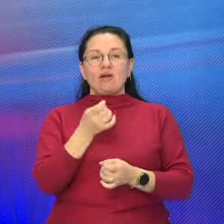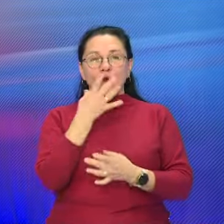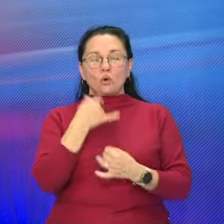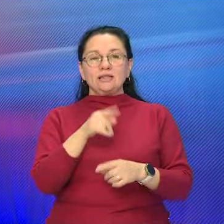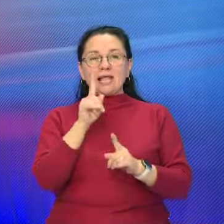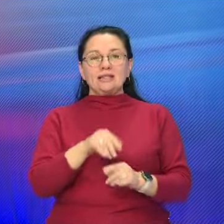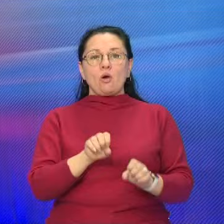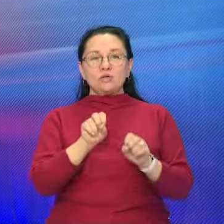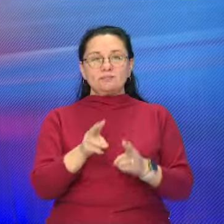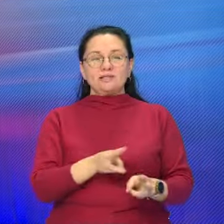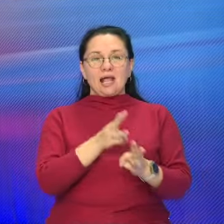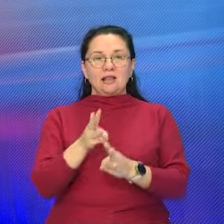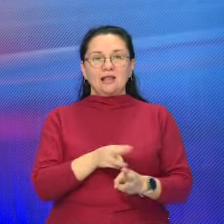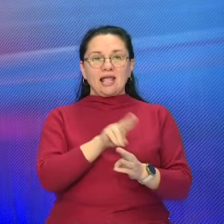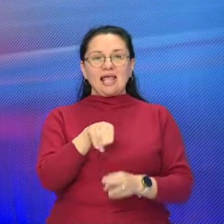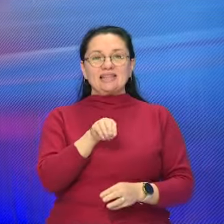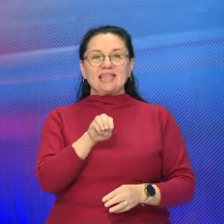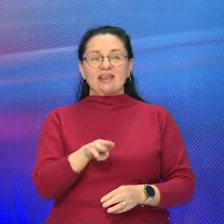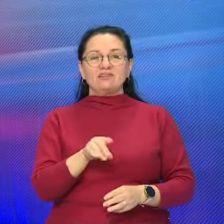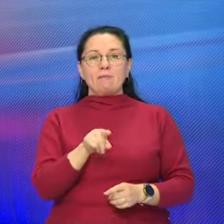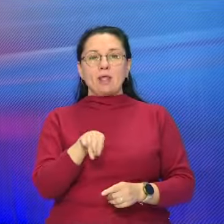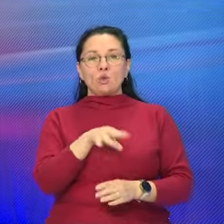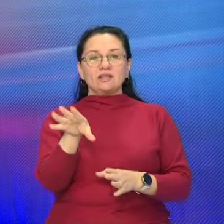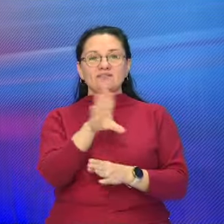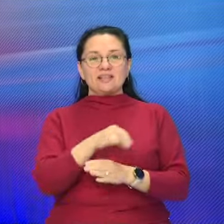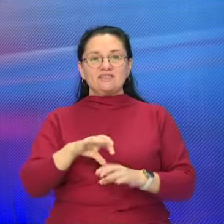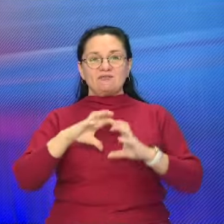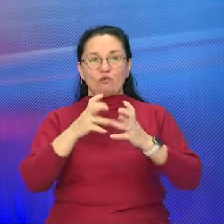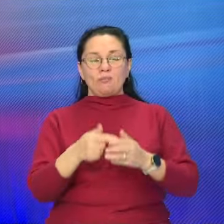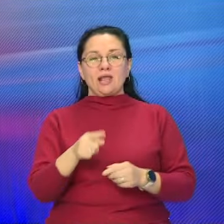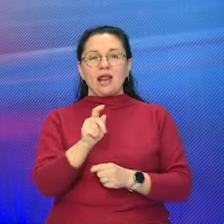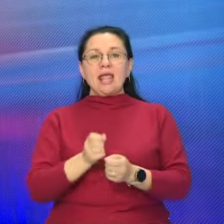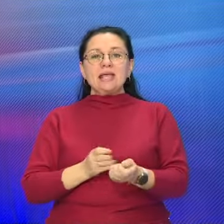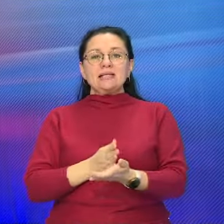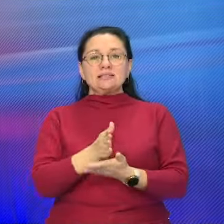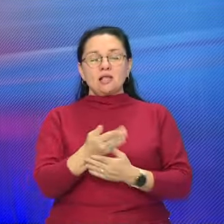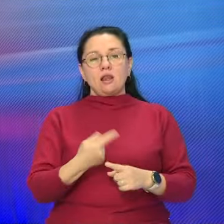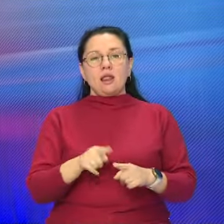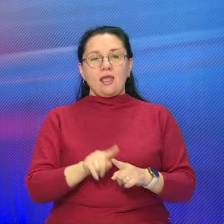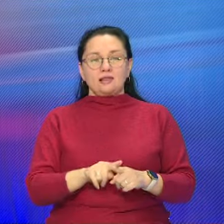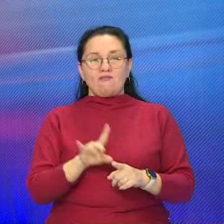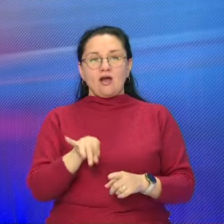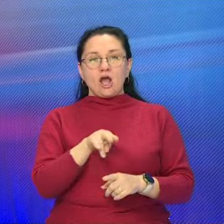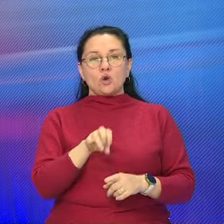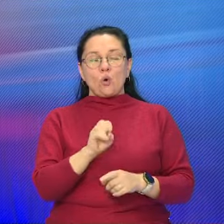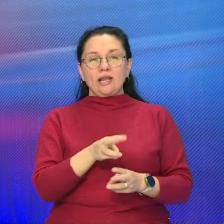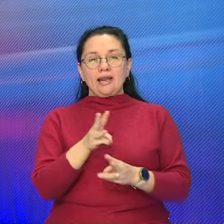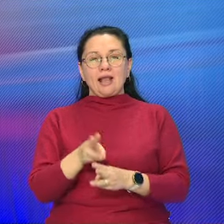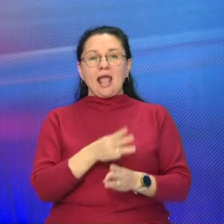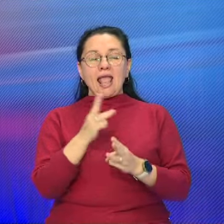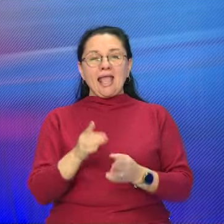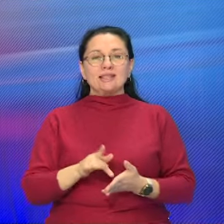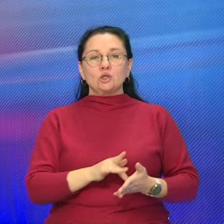с уделом ведомых дрифт-пилотов из усяго свету. Цель этого промо-ролика раскрыть туристический